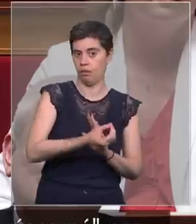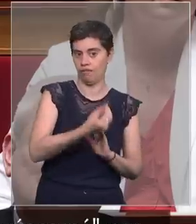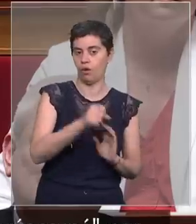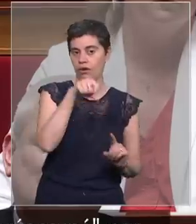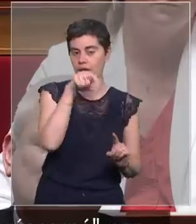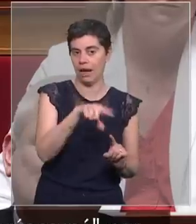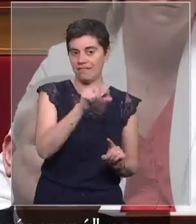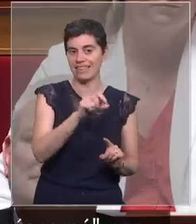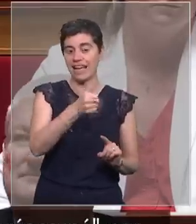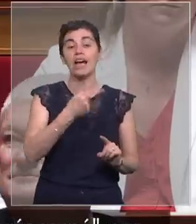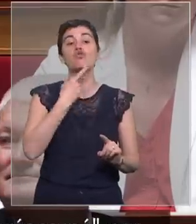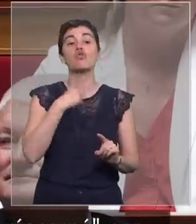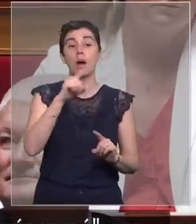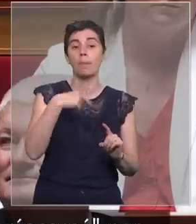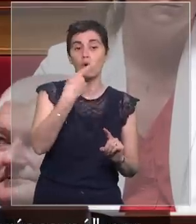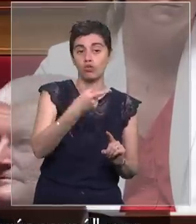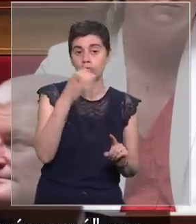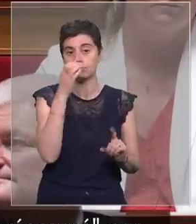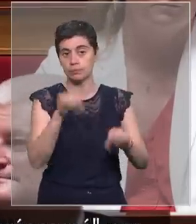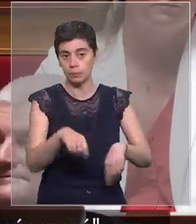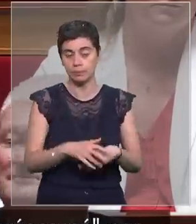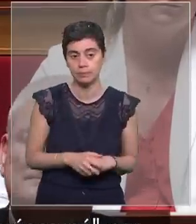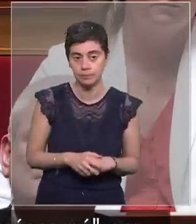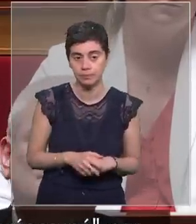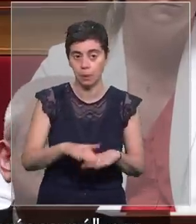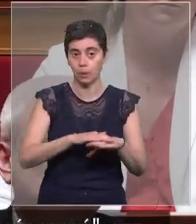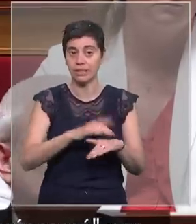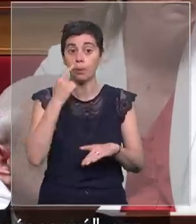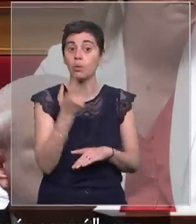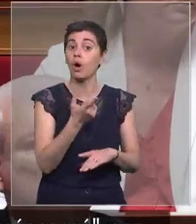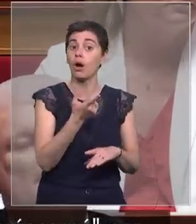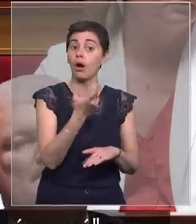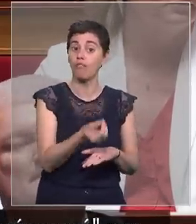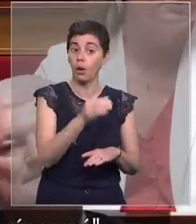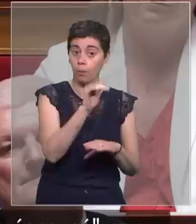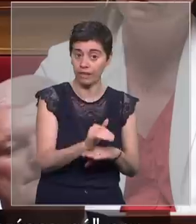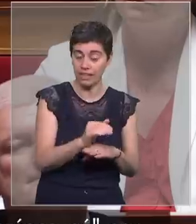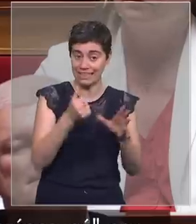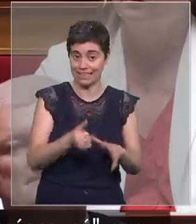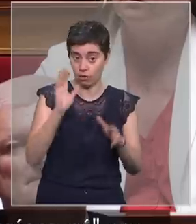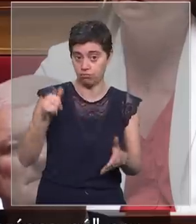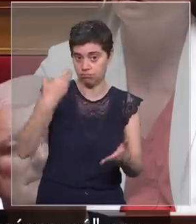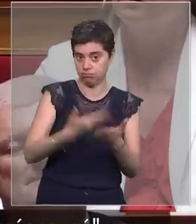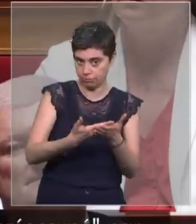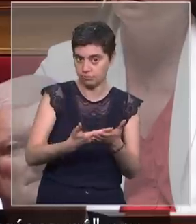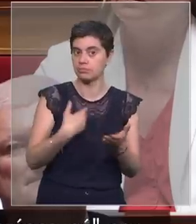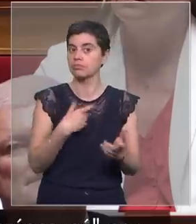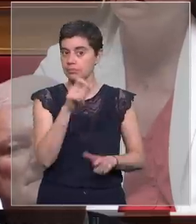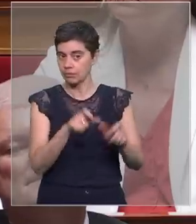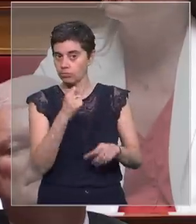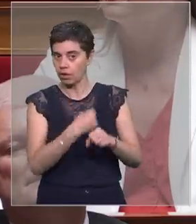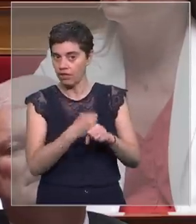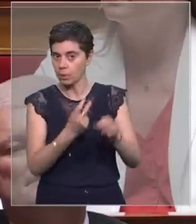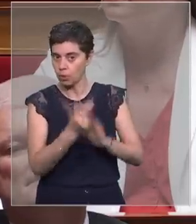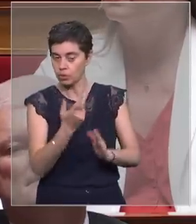21 juin prochain. Les politiques en matière de protection des enfants connaissent depuis 6 ans un regain d'intérêt et d'activité et